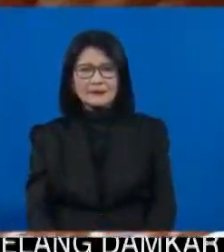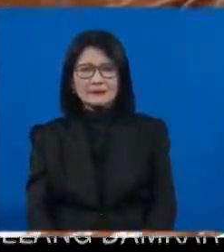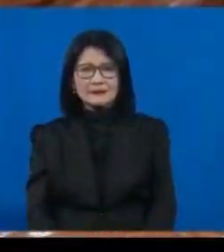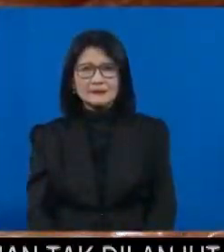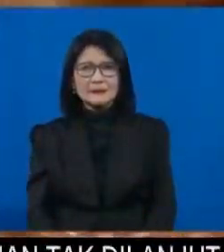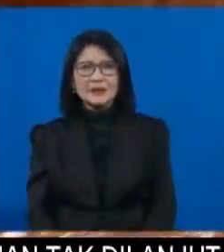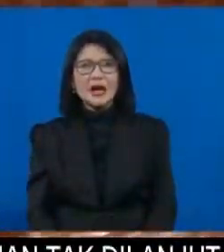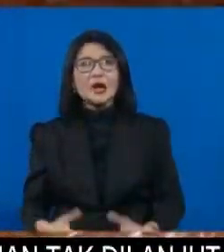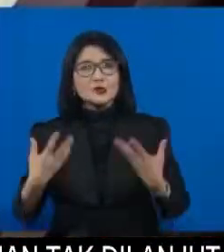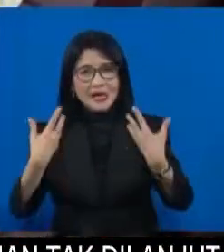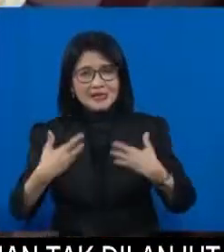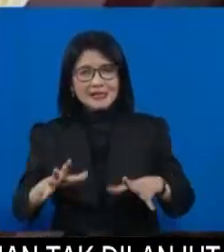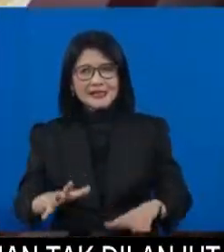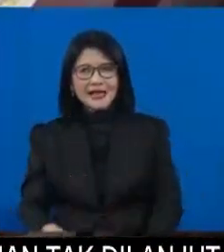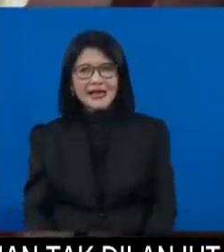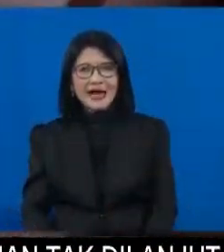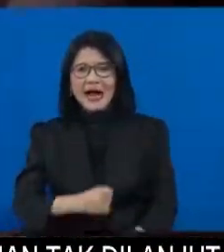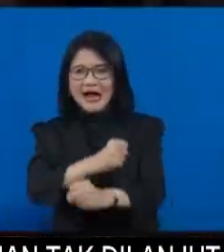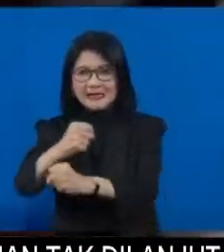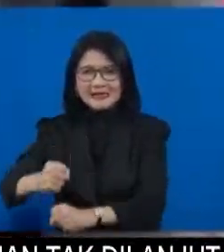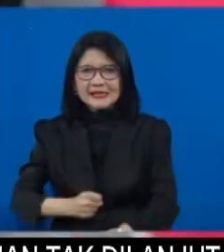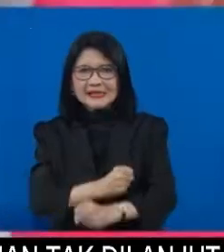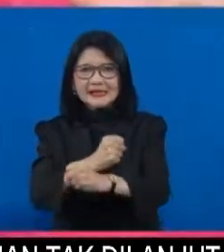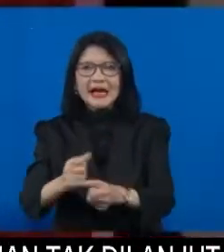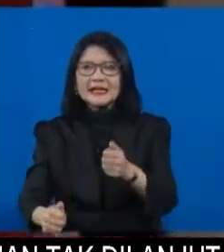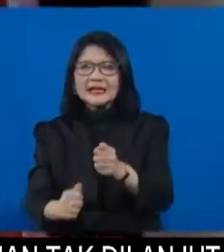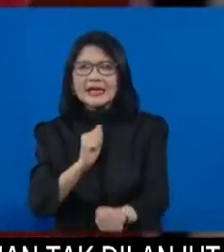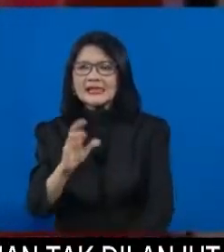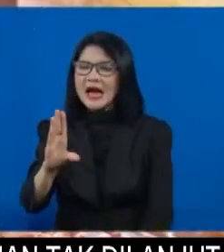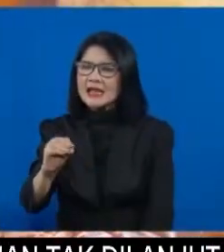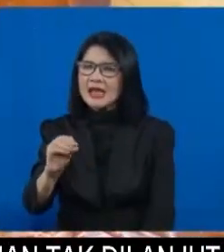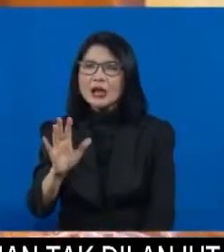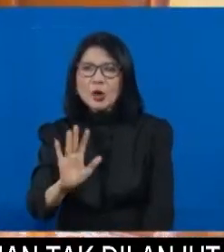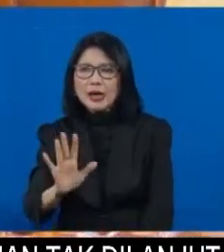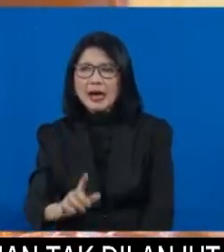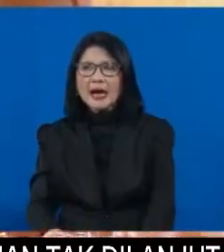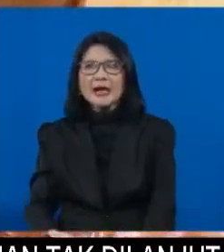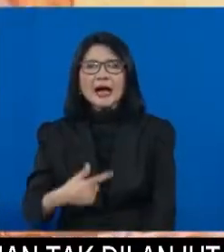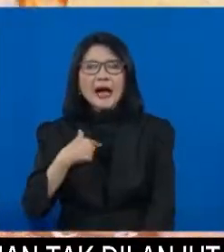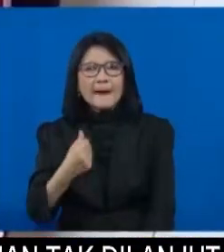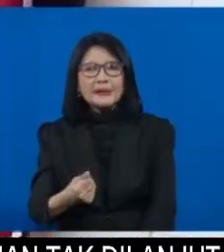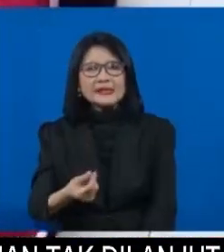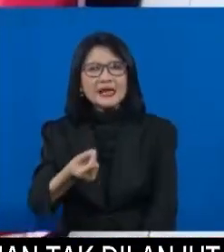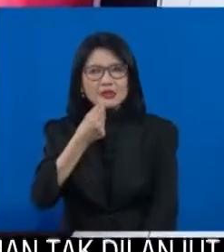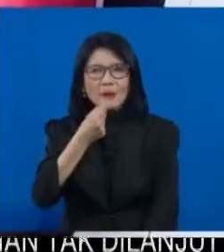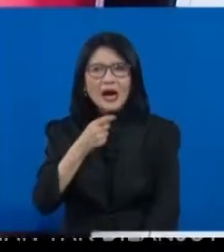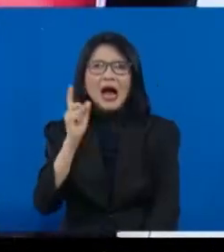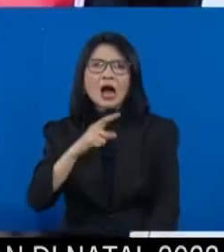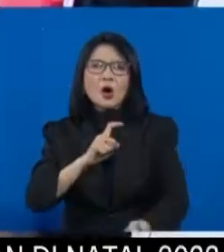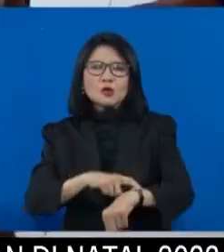Kalau sudah nampak matang seperti ini, adonan dites kekentalan dan teksturnya. Apakah sudah bisa ditiriskan atau masih perlu